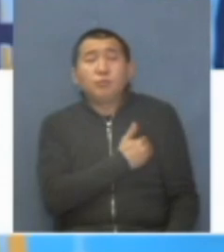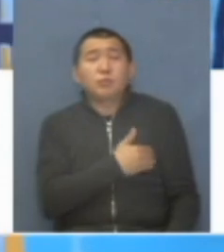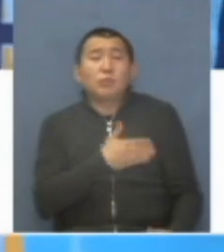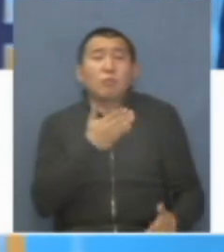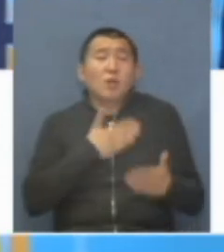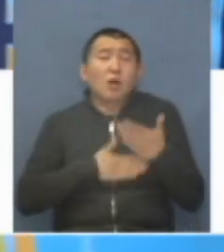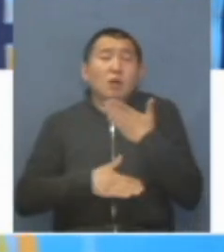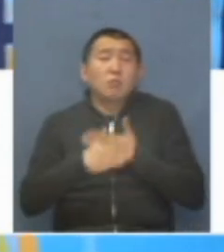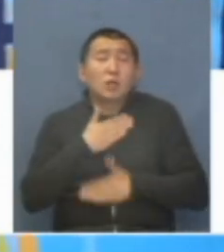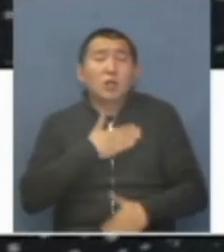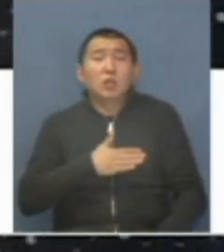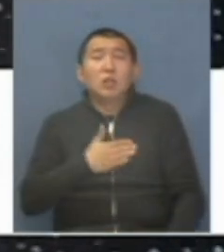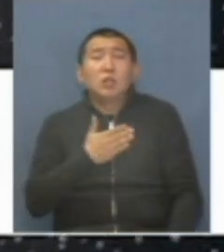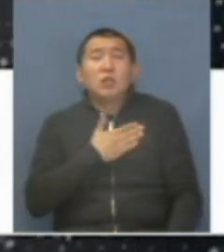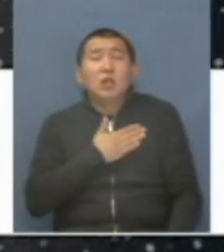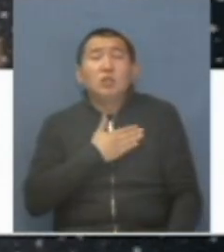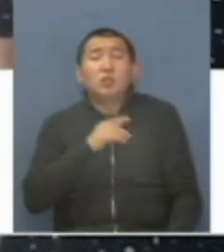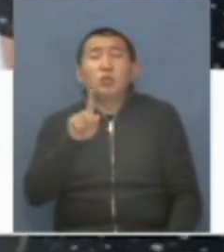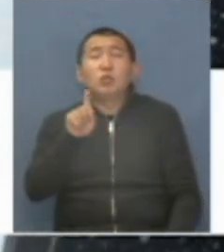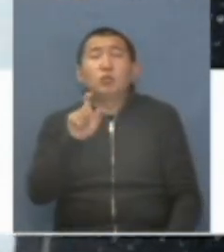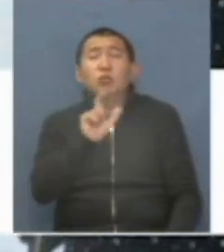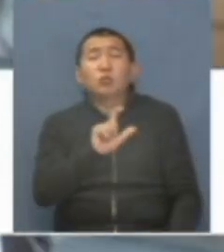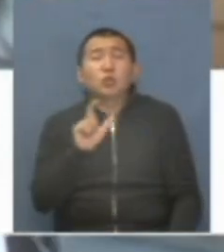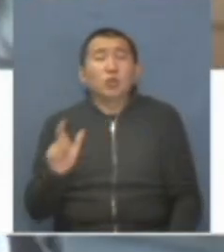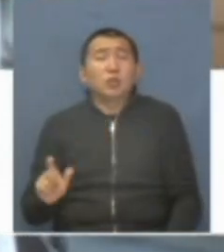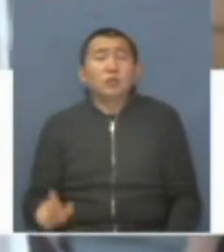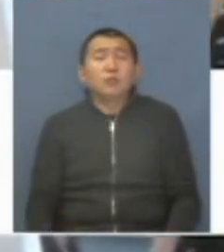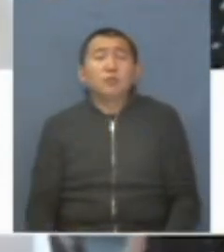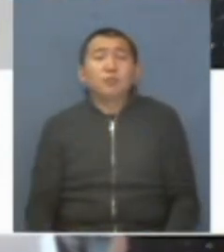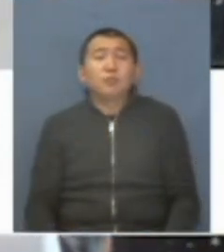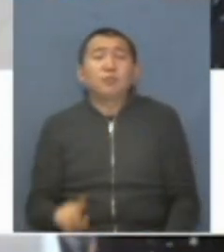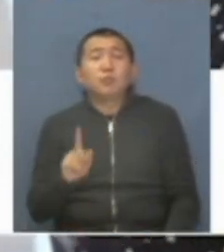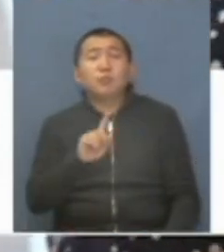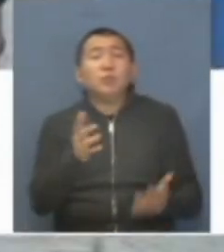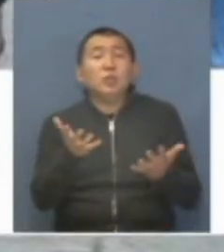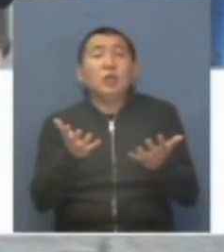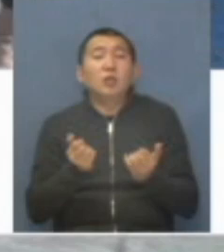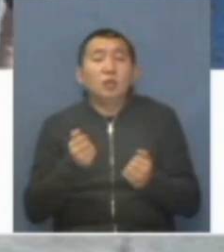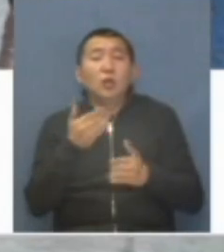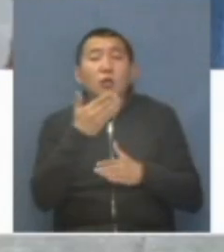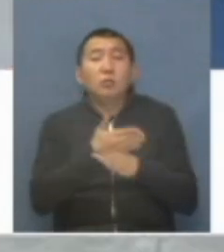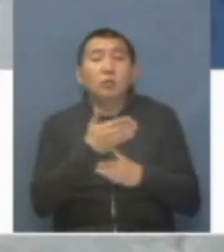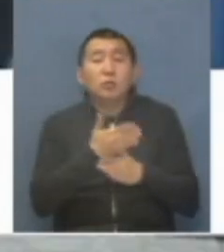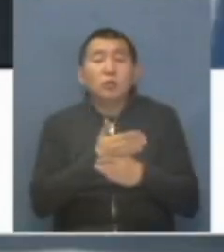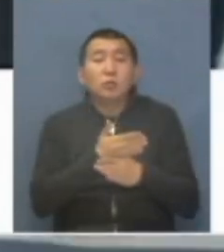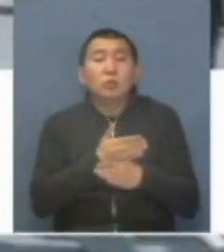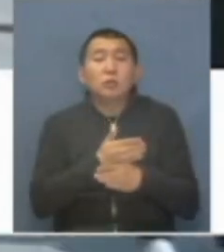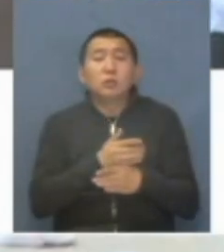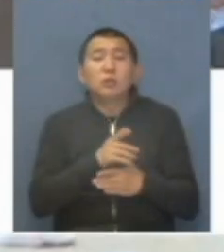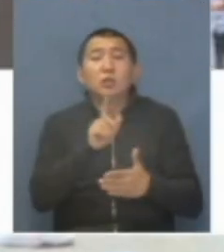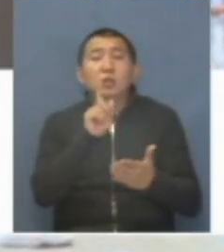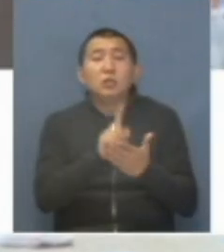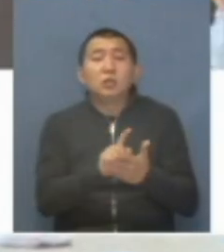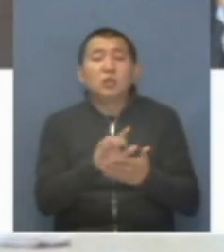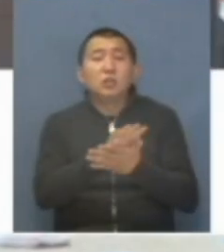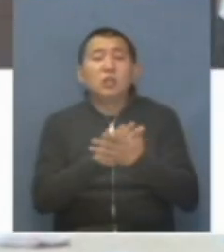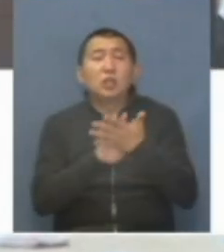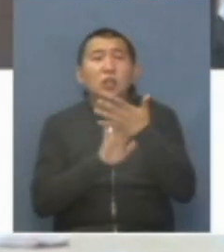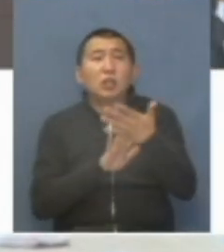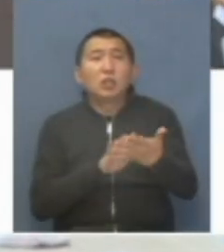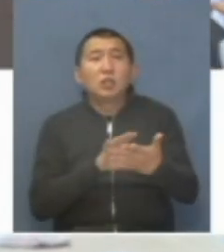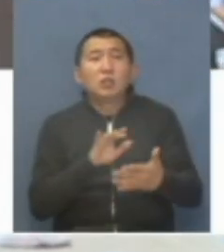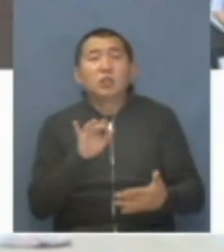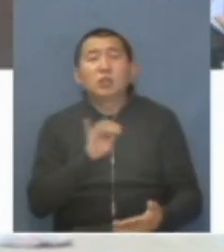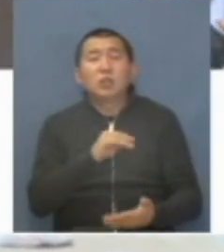обрадовать наших 100 человек. Отметим, чтобы получить помощь, нуждающиеся граждане должны были оставить свои заявки и подтвердить